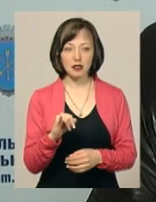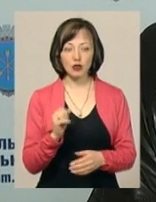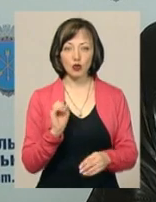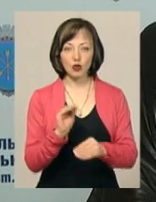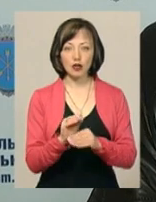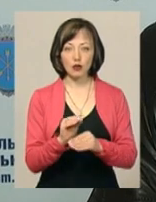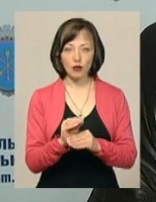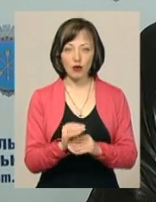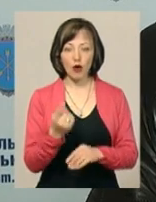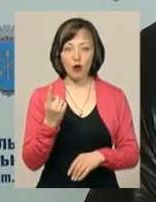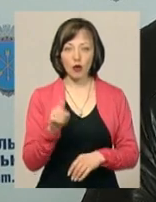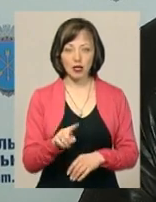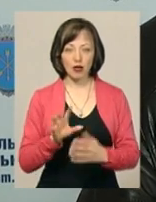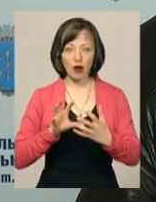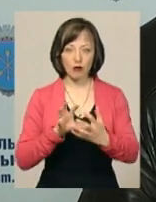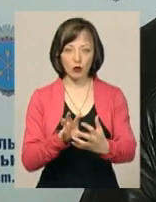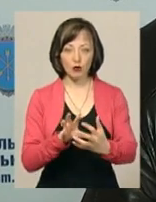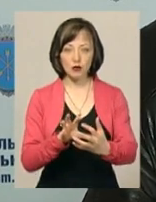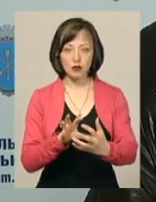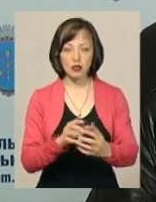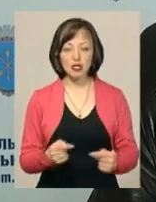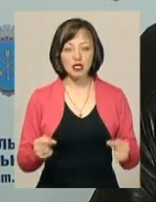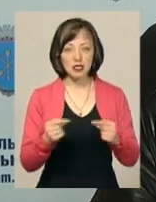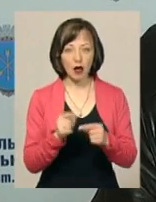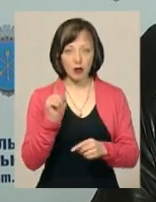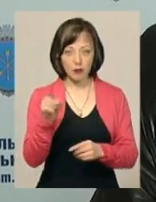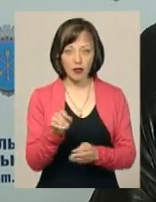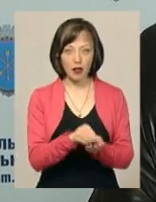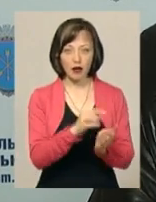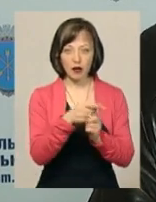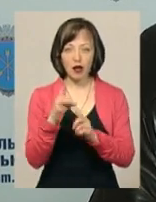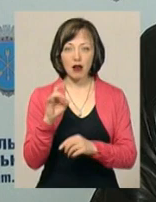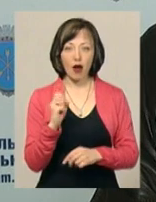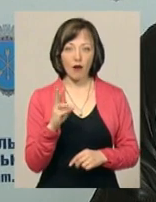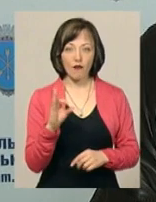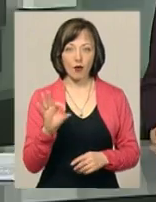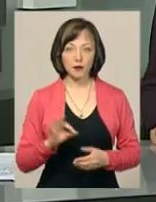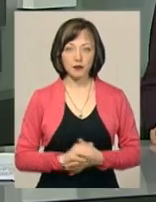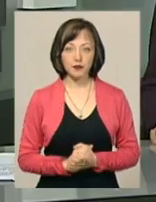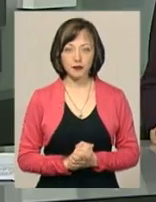додатково один автобус. Саме на кладовищі мікрорайоні Раково.